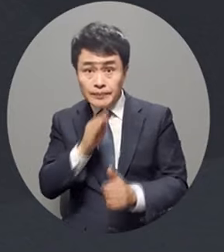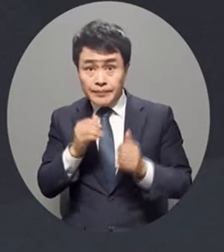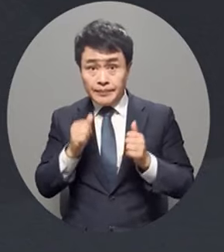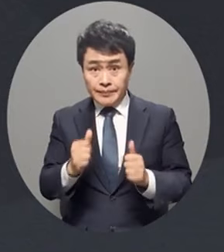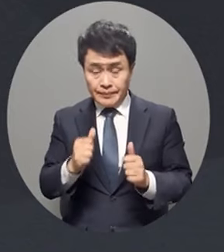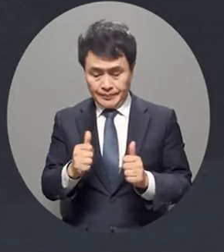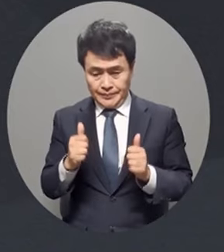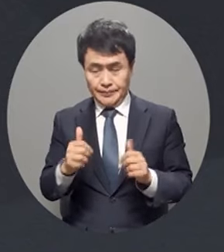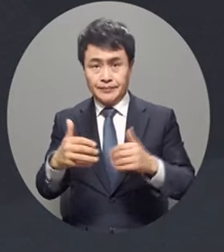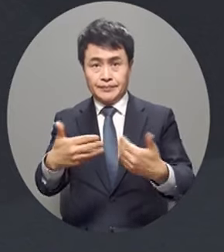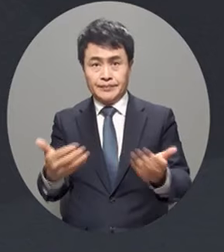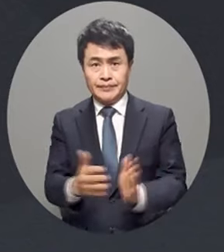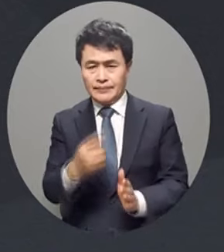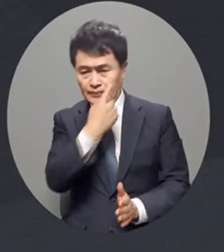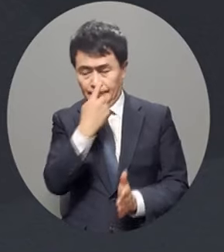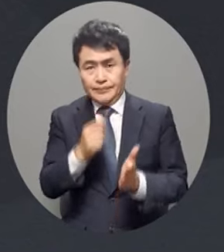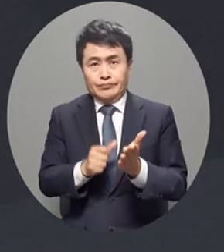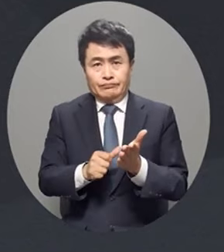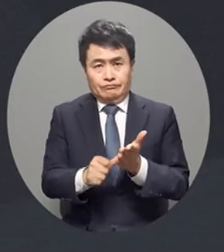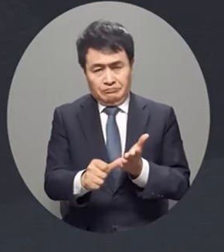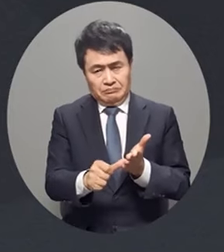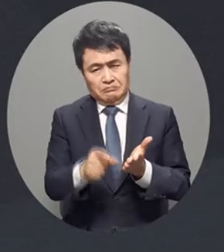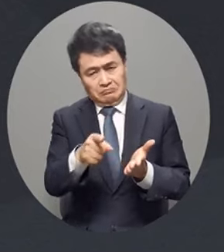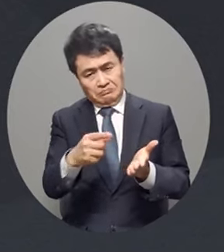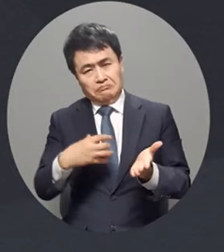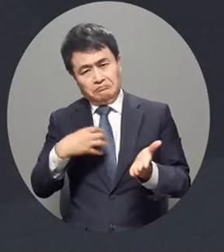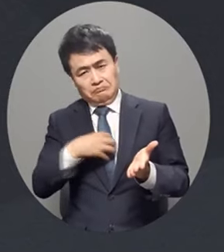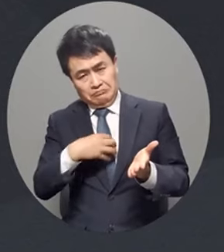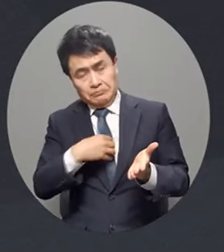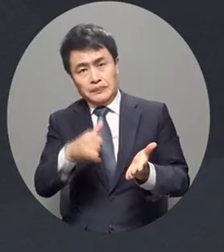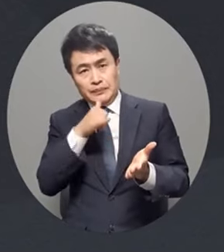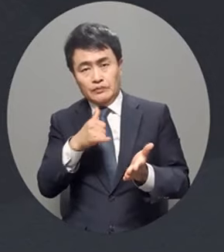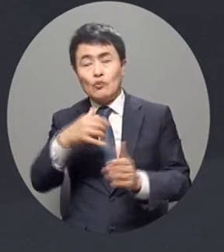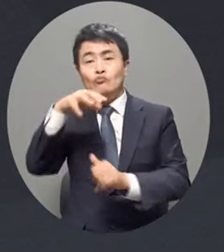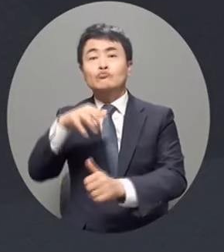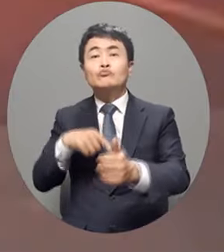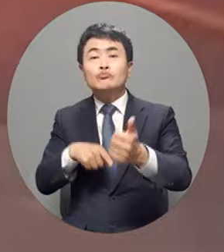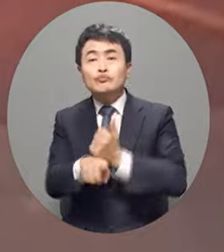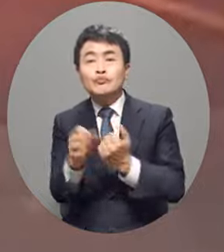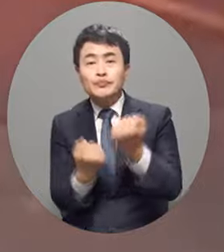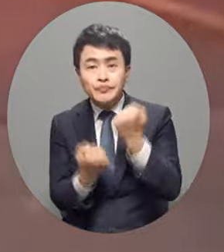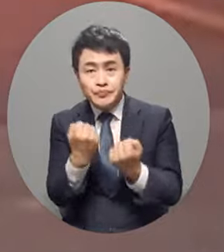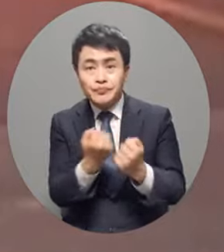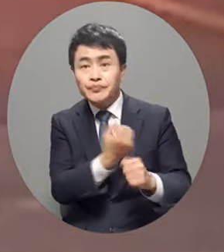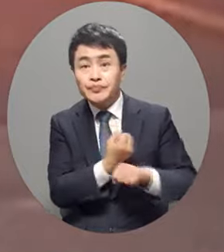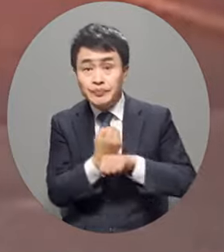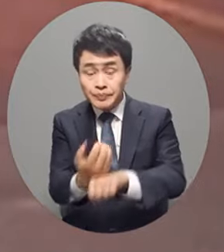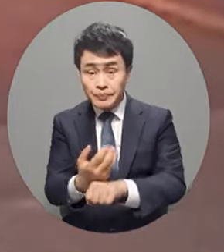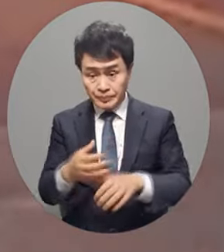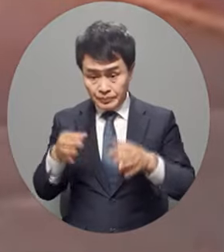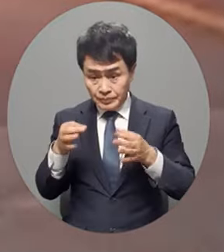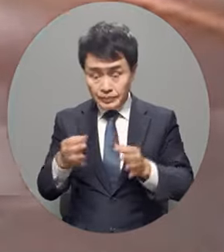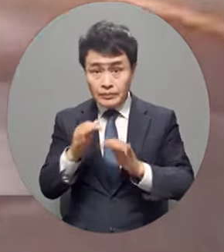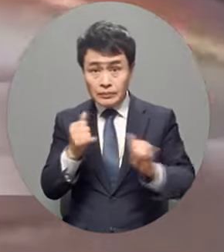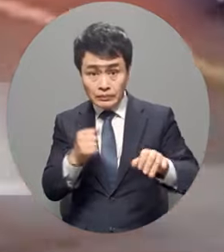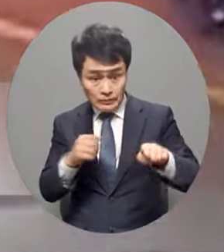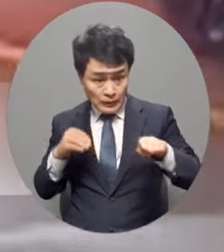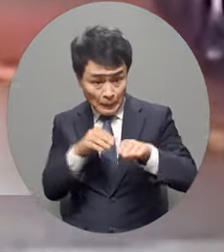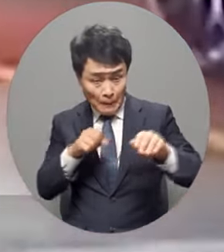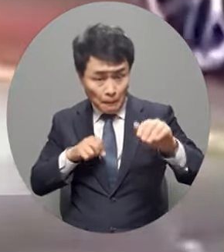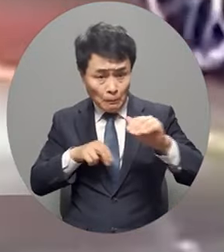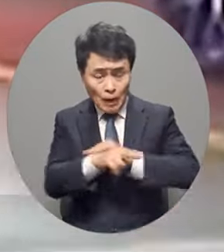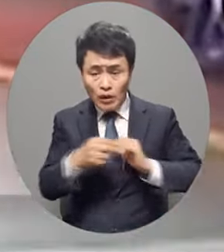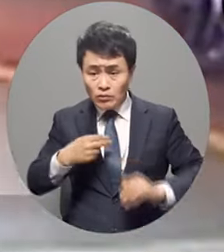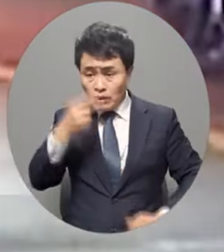마친 재판부는 증거를 인멸할 염려가 있다며 구속 사유를 설명했습니다 김씨는 사고 이후 음주 욕을